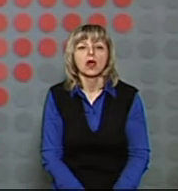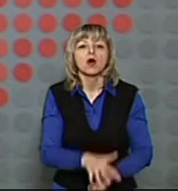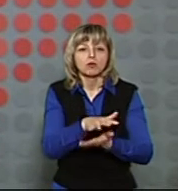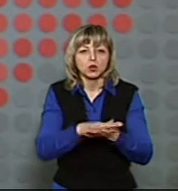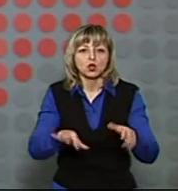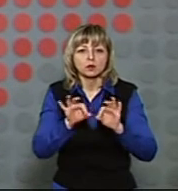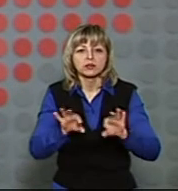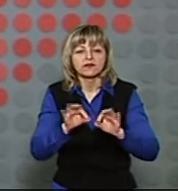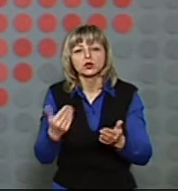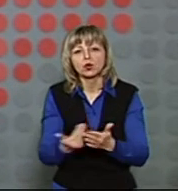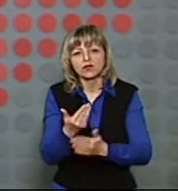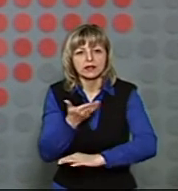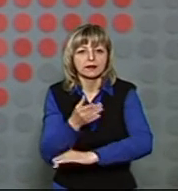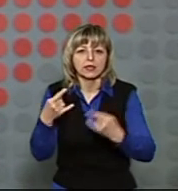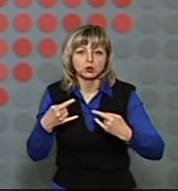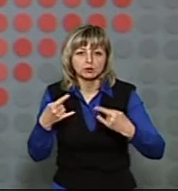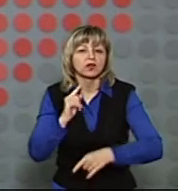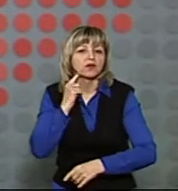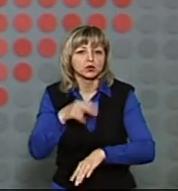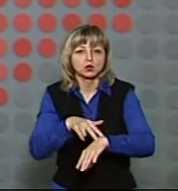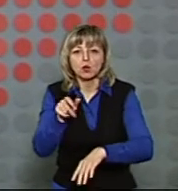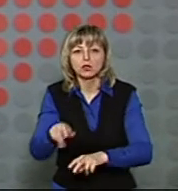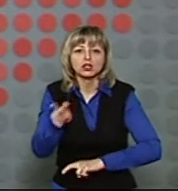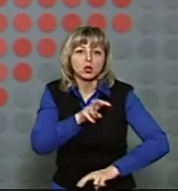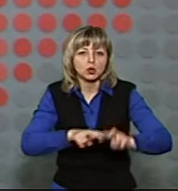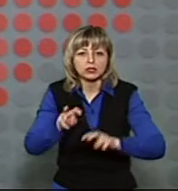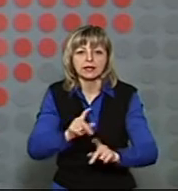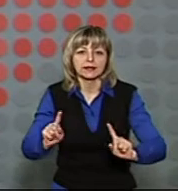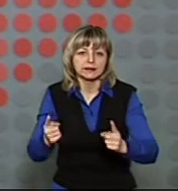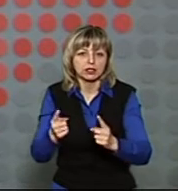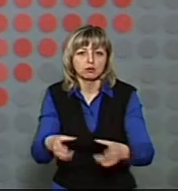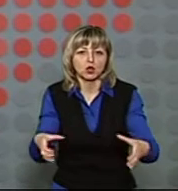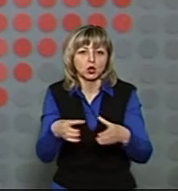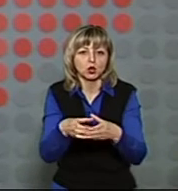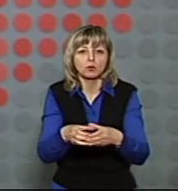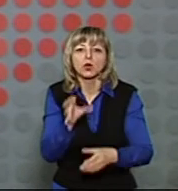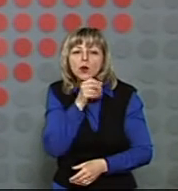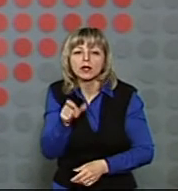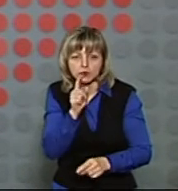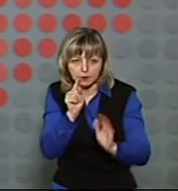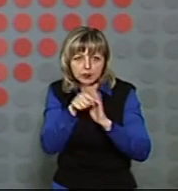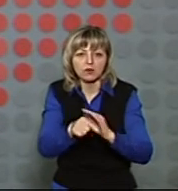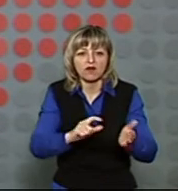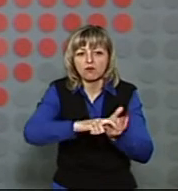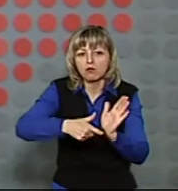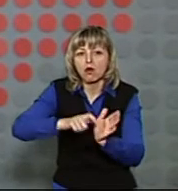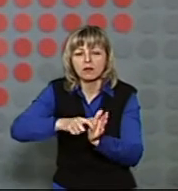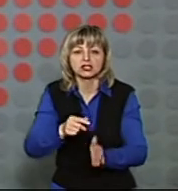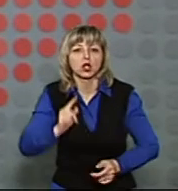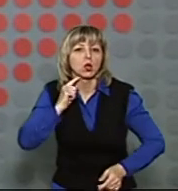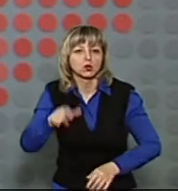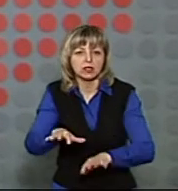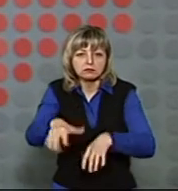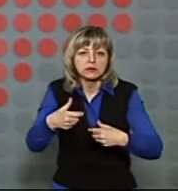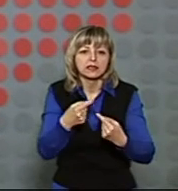Продовжуємо випуск новин на Суспільному. У Луцьку поліцейські розшукали і затримали групу крадіїв, які проникали в помешкання лучан,